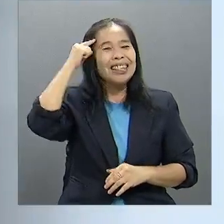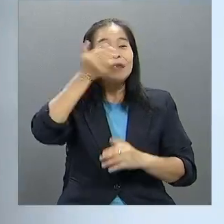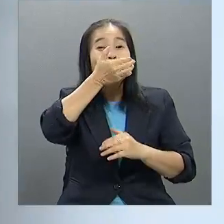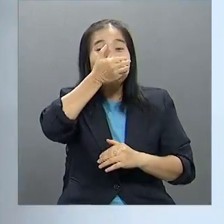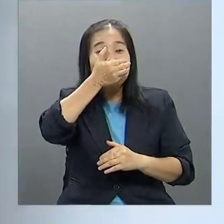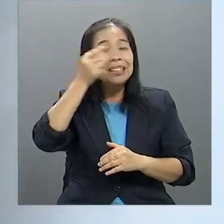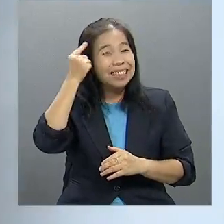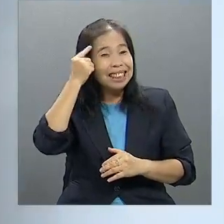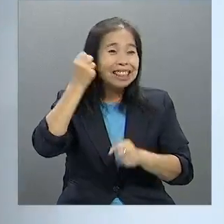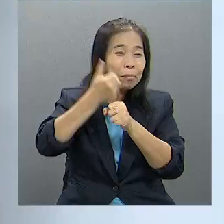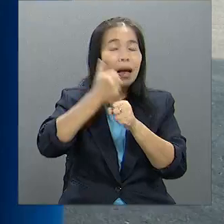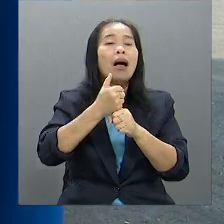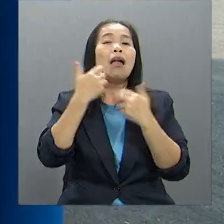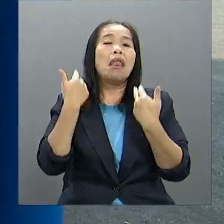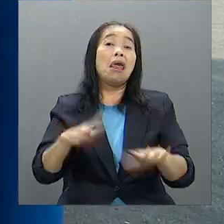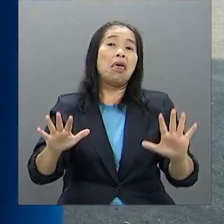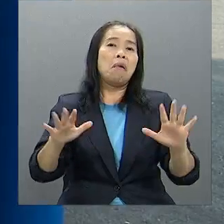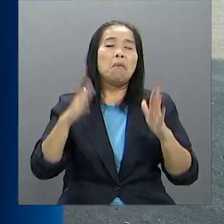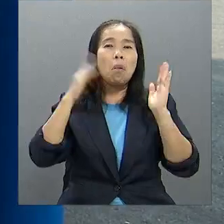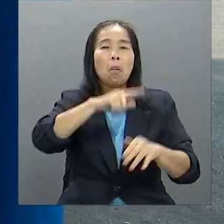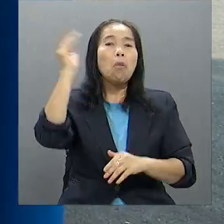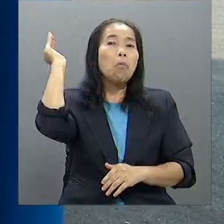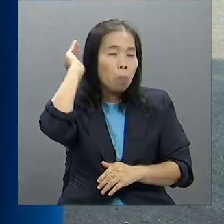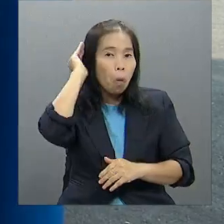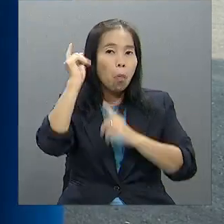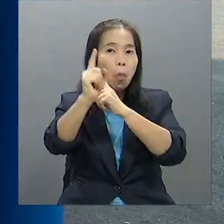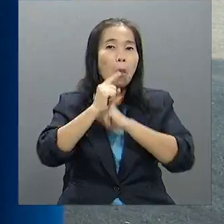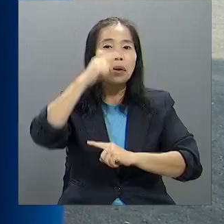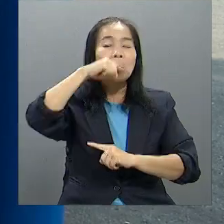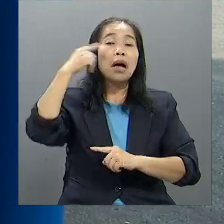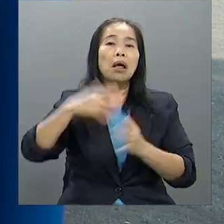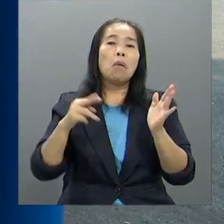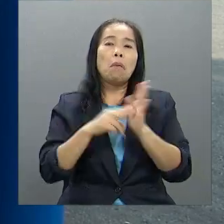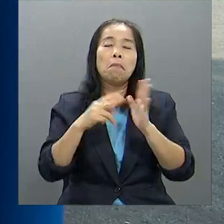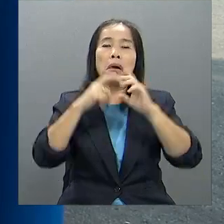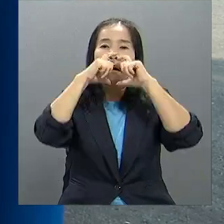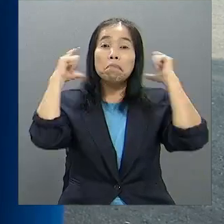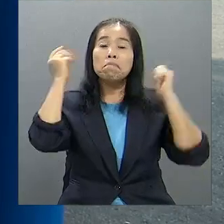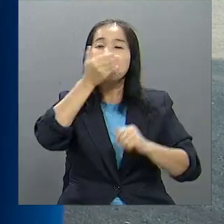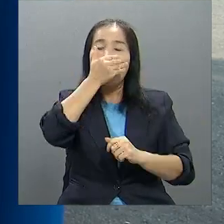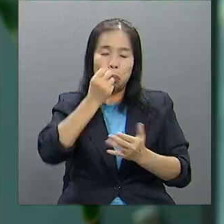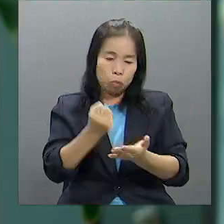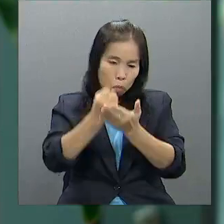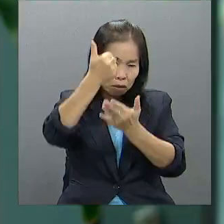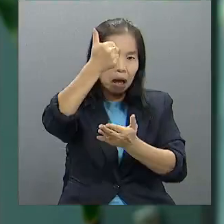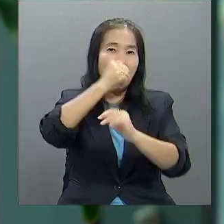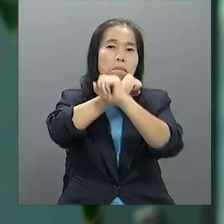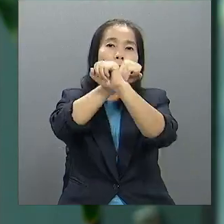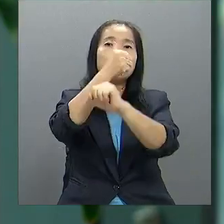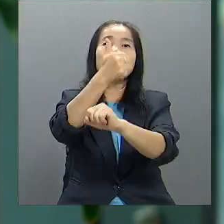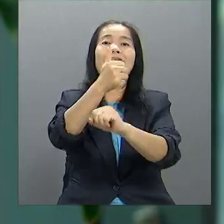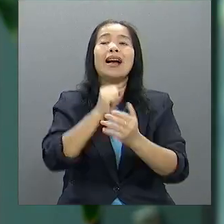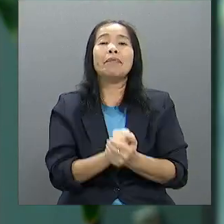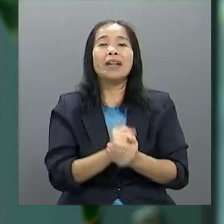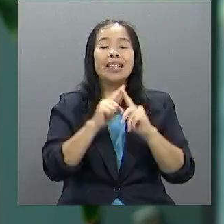ล้วเราก็พิสูจน์มาแล้วตอนนี้ทุกคนก็ต้องใส่หน้ากากเหมือนกับเราหมดไม่ได้พูดให้คนไทยเนี่ยหมดหวังว่านั่นคือสิ่งเดียวที่เราทำได้นะครับแต่มันเป็นสิ่งที่เป็นธรรมชาติที่